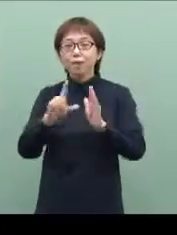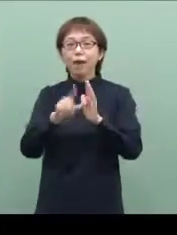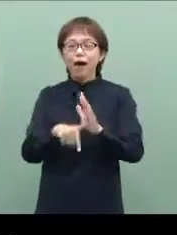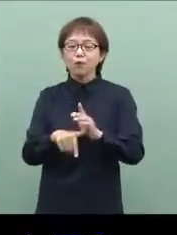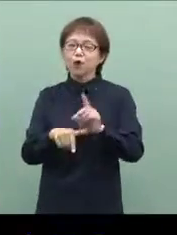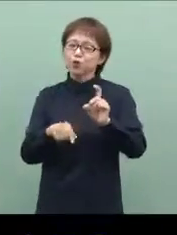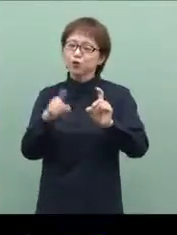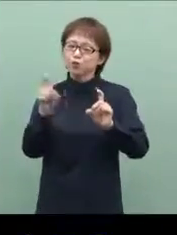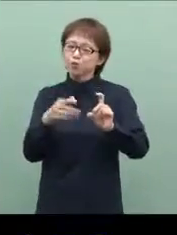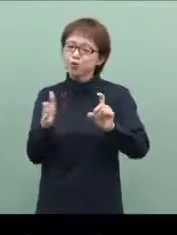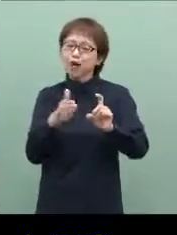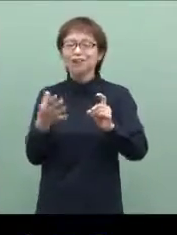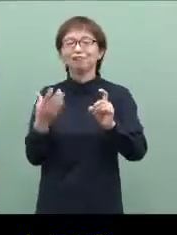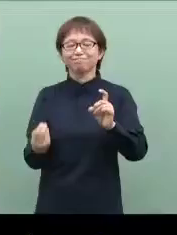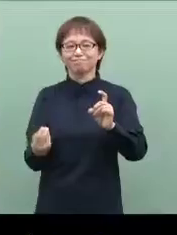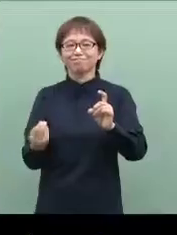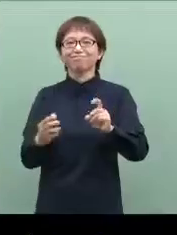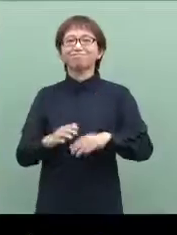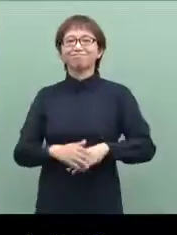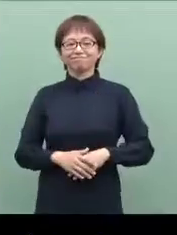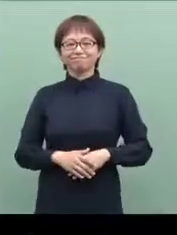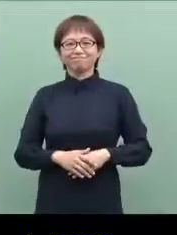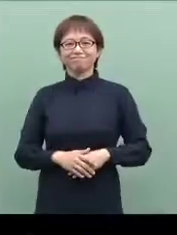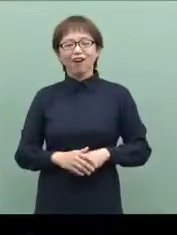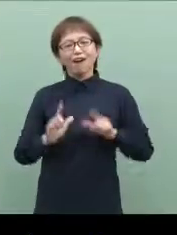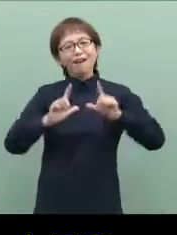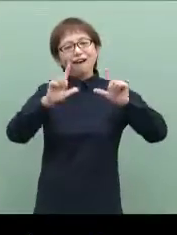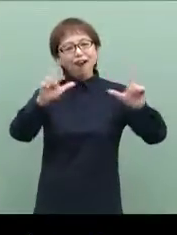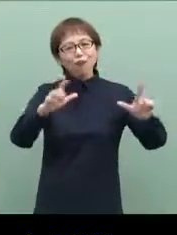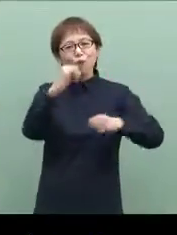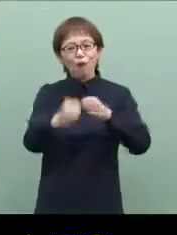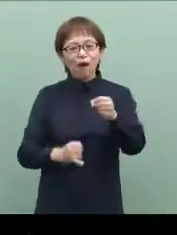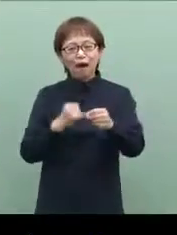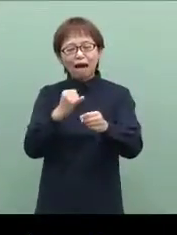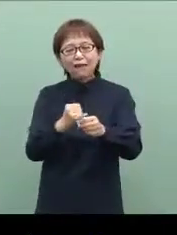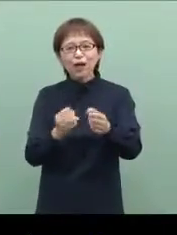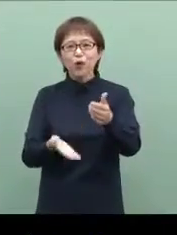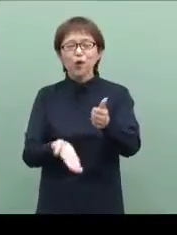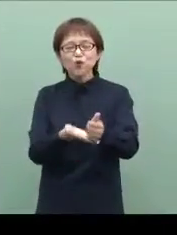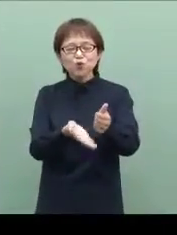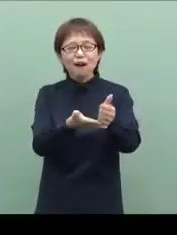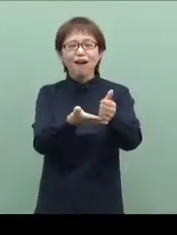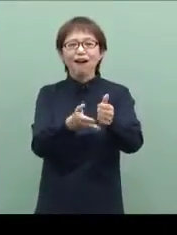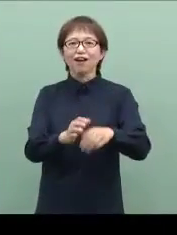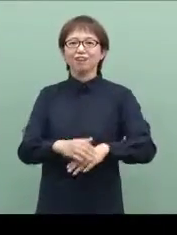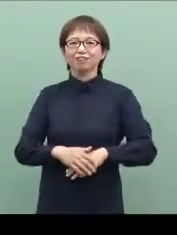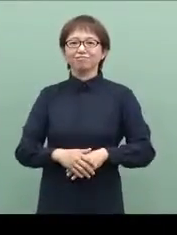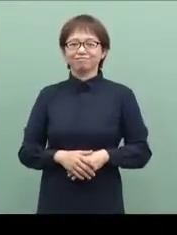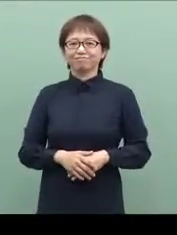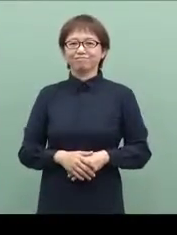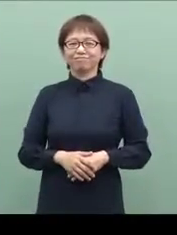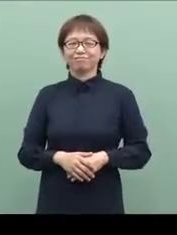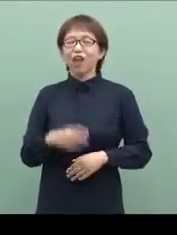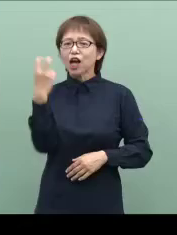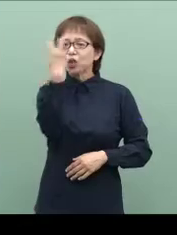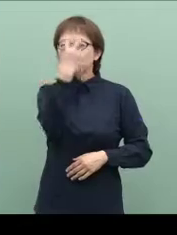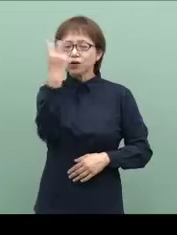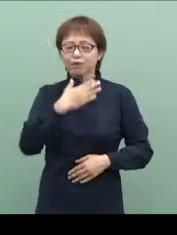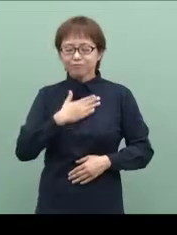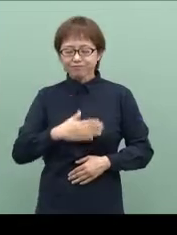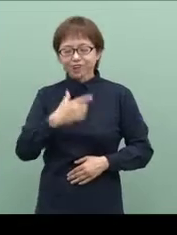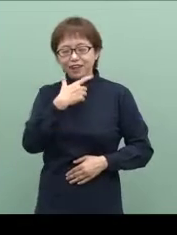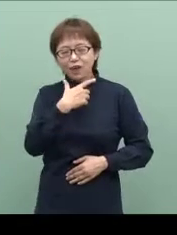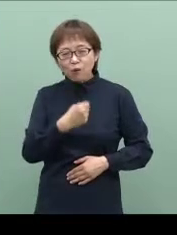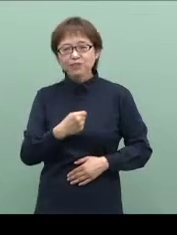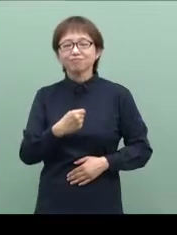よ。 はい、今回の国勢調査はインターネットでの回答をおすすめします。 ただいま長崎県では国勢